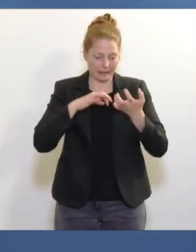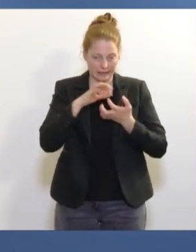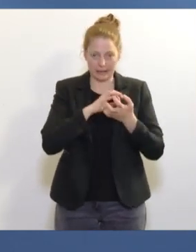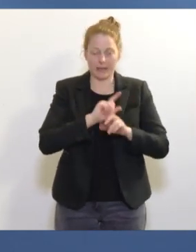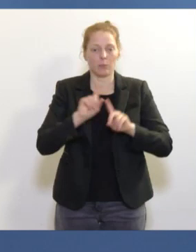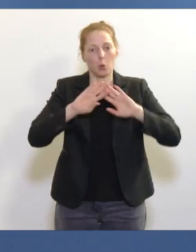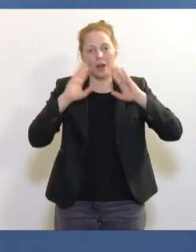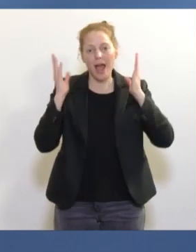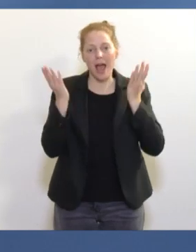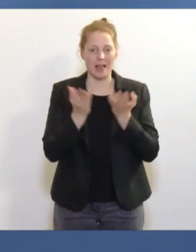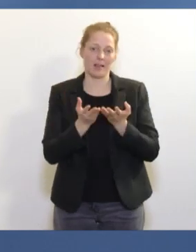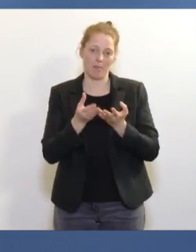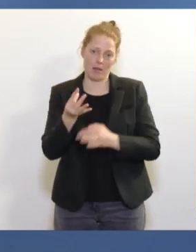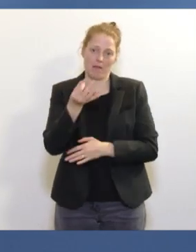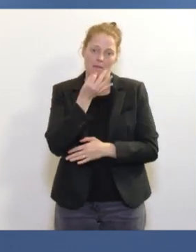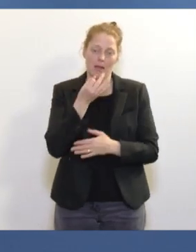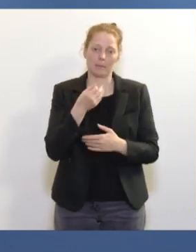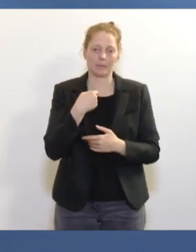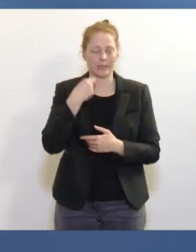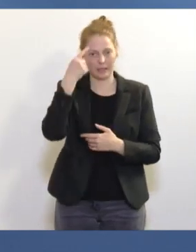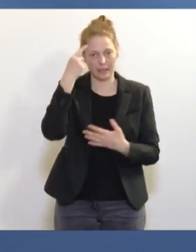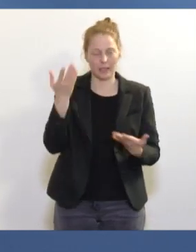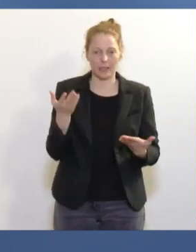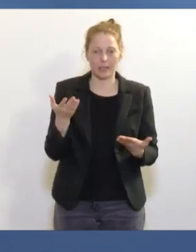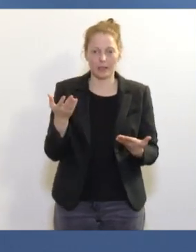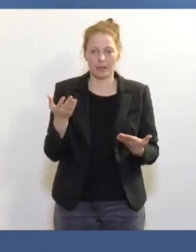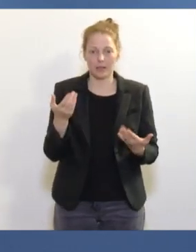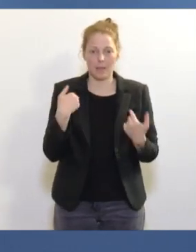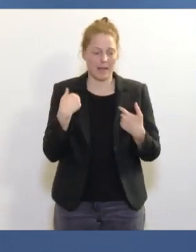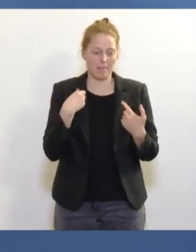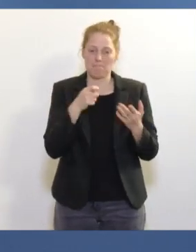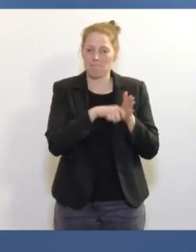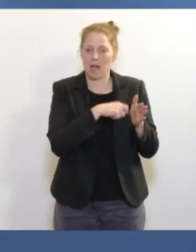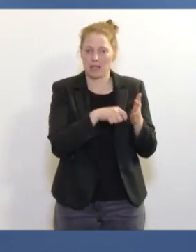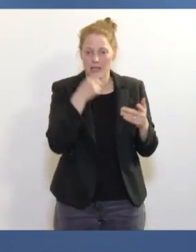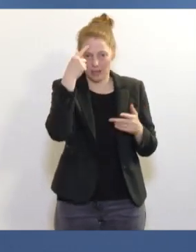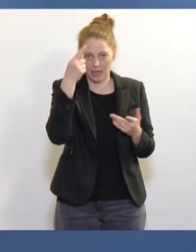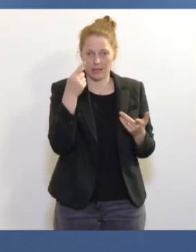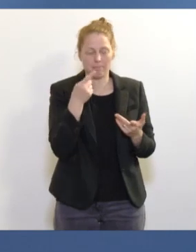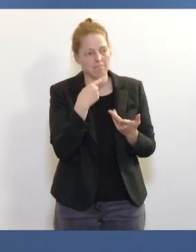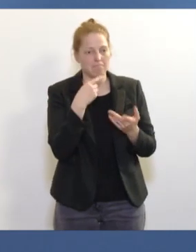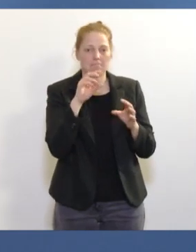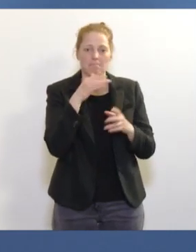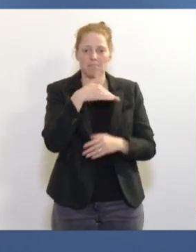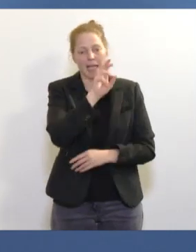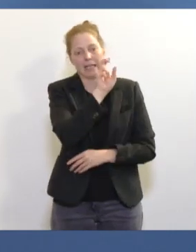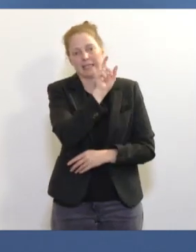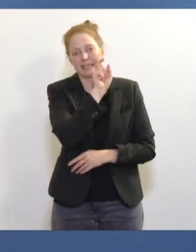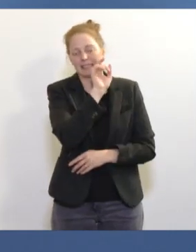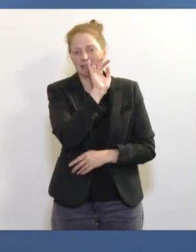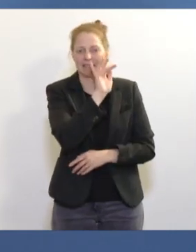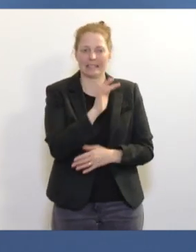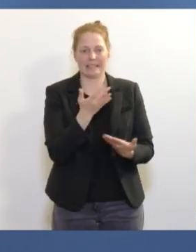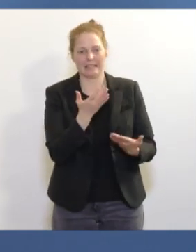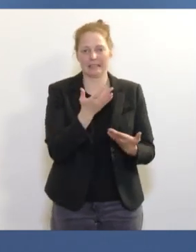in allgemeinen Charakter hat. Meine Position ist die von meiner Partei, dass wir das erst auch kritisch gesehen, weil wir der